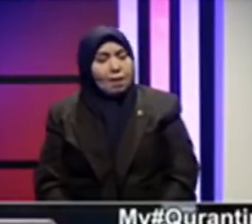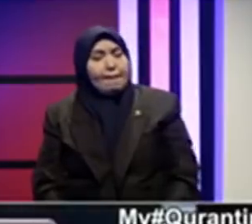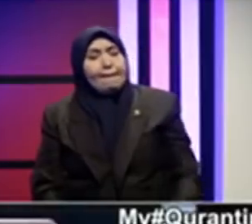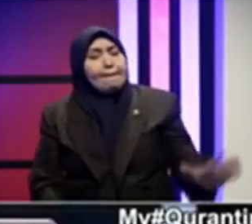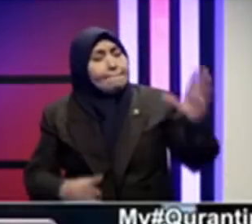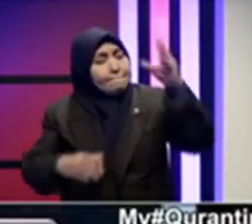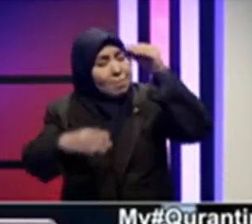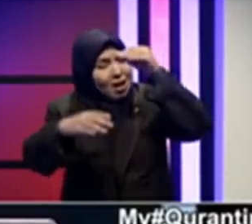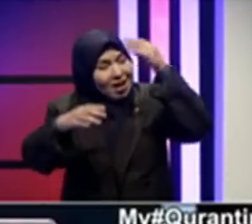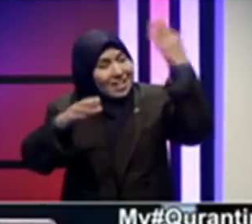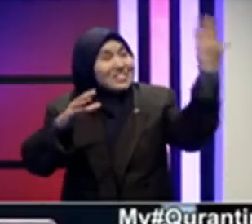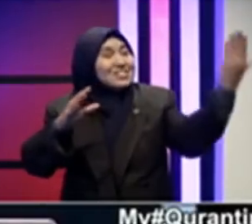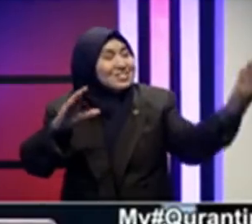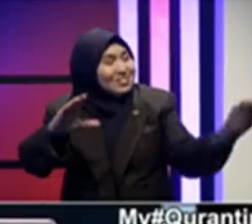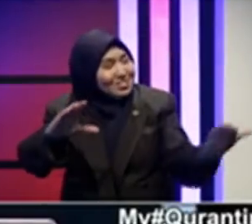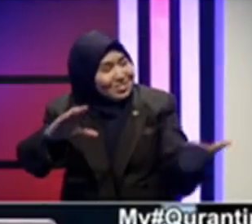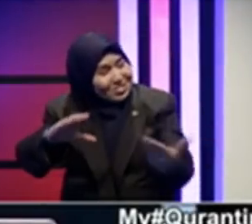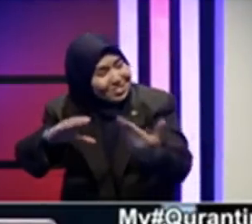Udkhulul